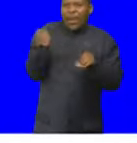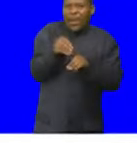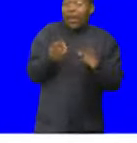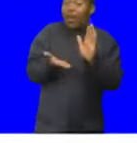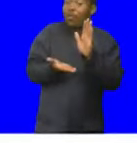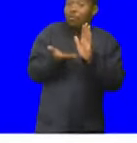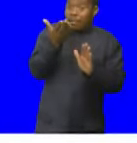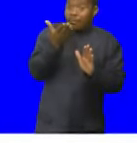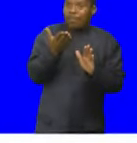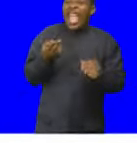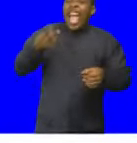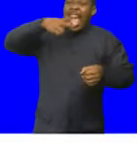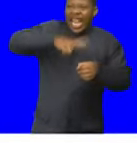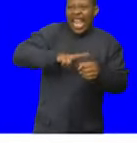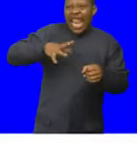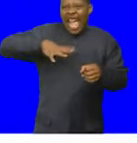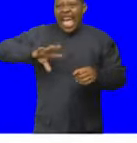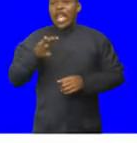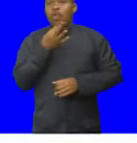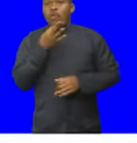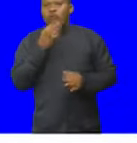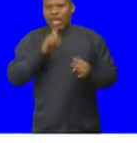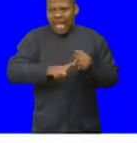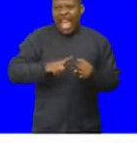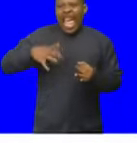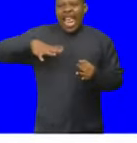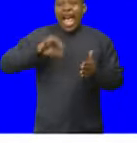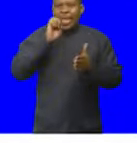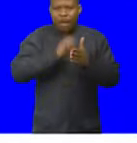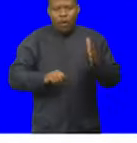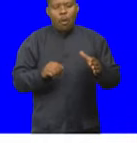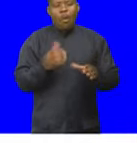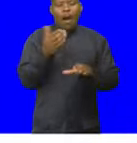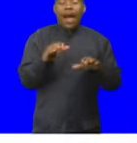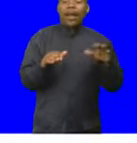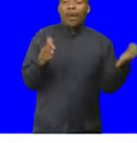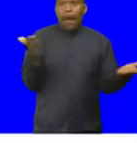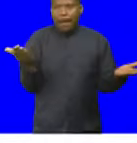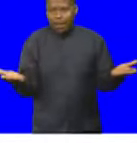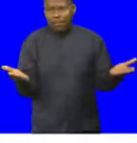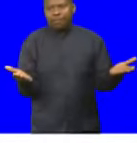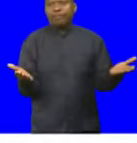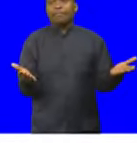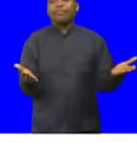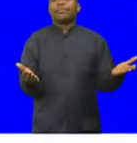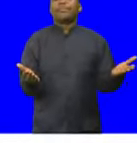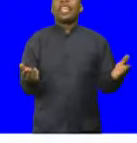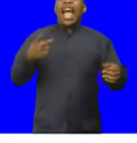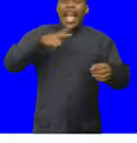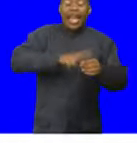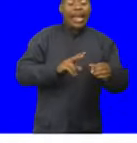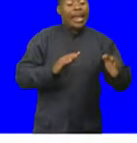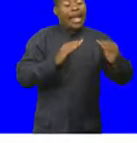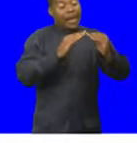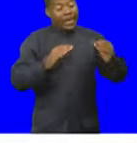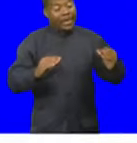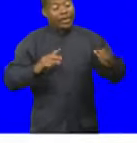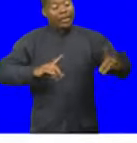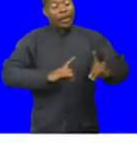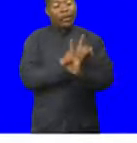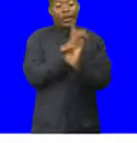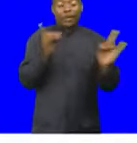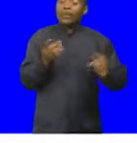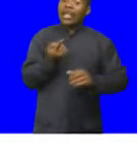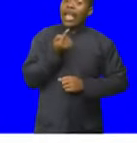lithi labatholakala nalesifo bani labasha kanye nalabo lababuya emaveni abomakhelwane. Litiko ke lithi selinake ukuthi labanye